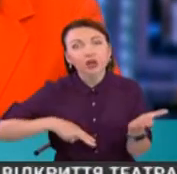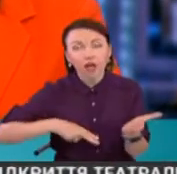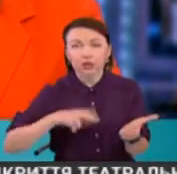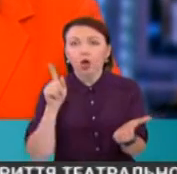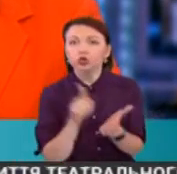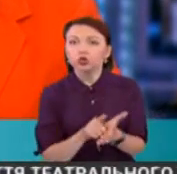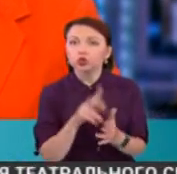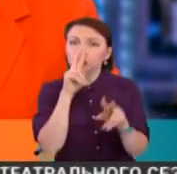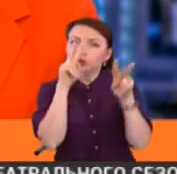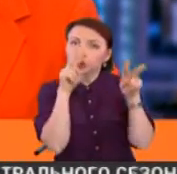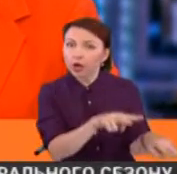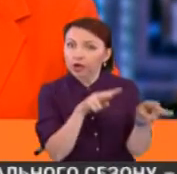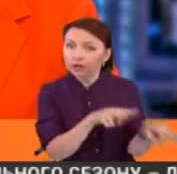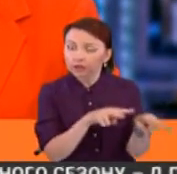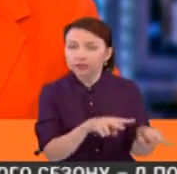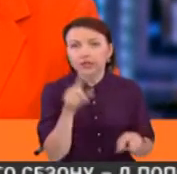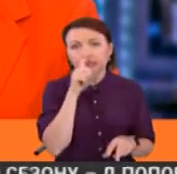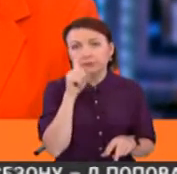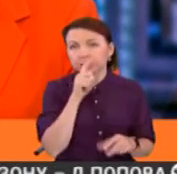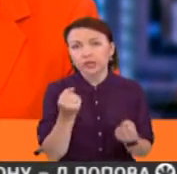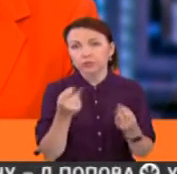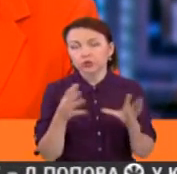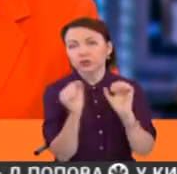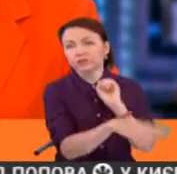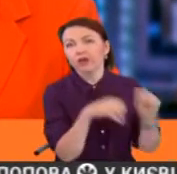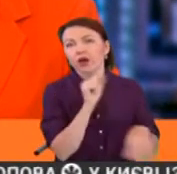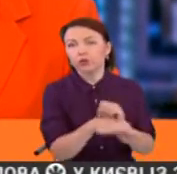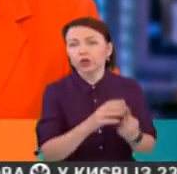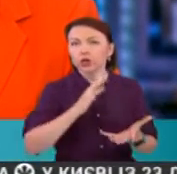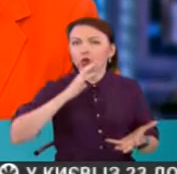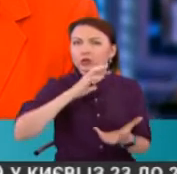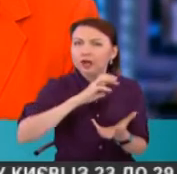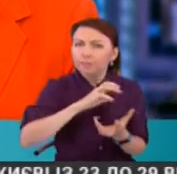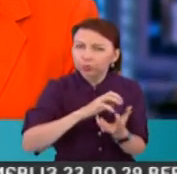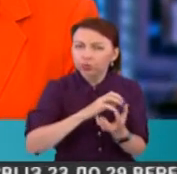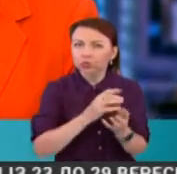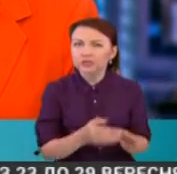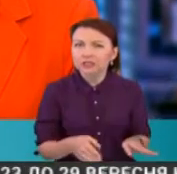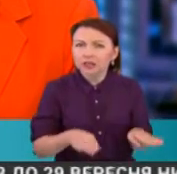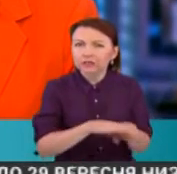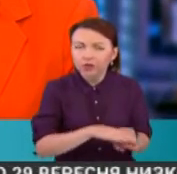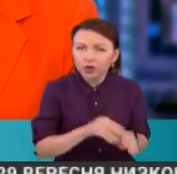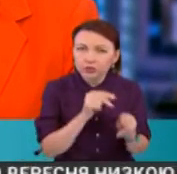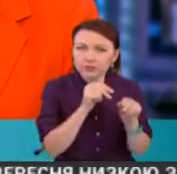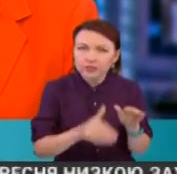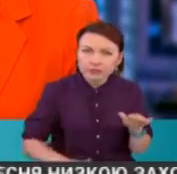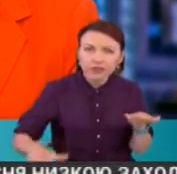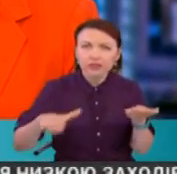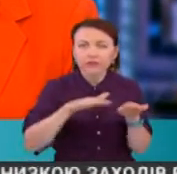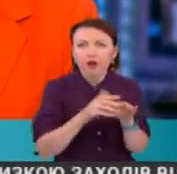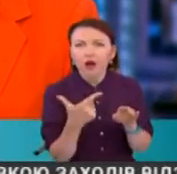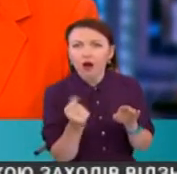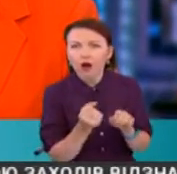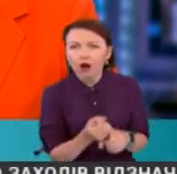повинно доглядатися. Сміття не просто звалюють, його там трамбують, закривають шаром землі, відвод